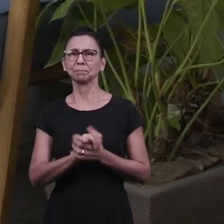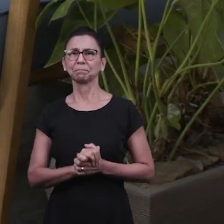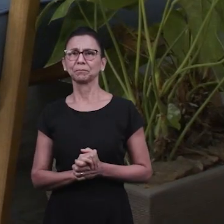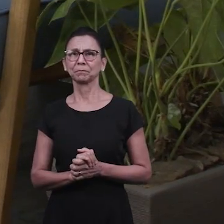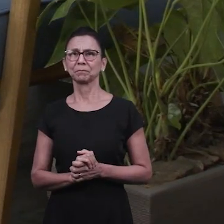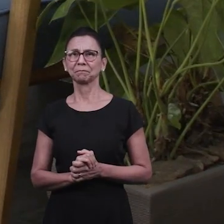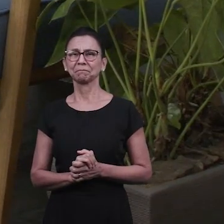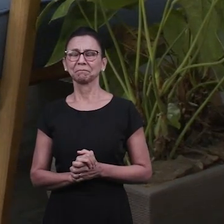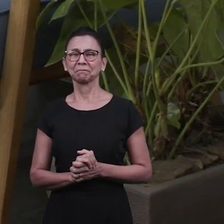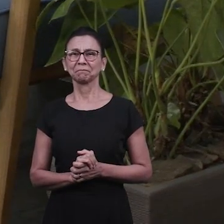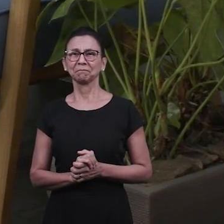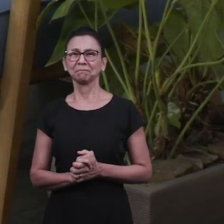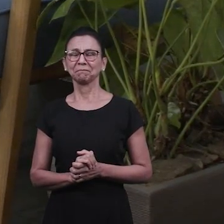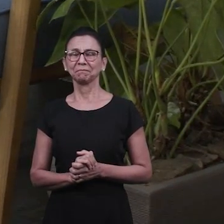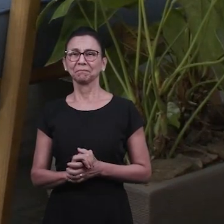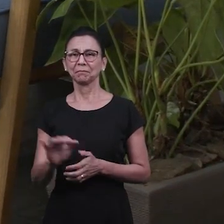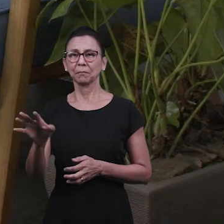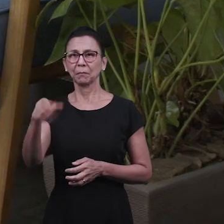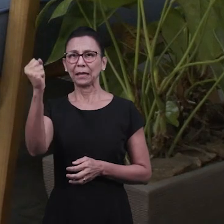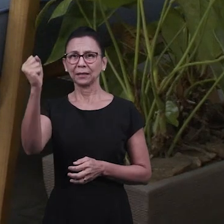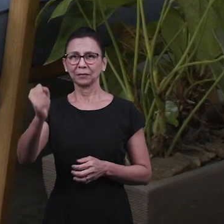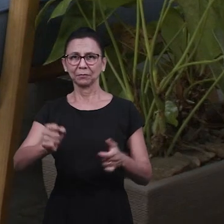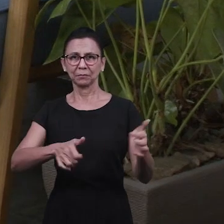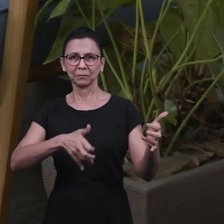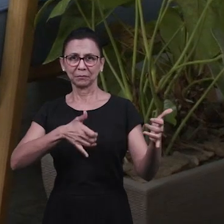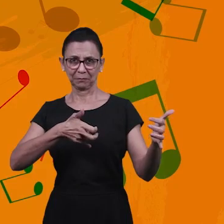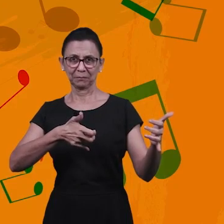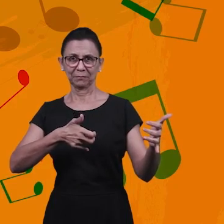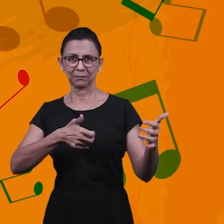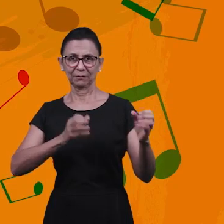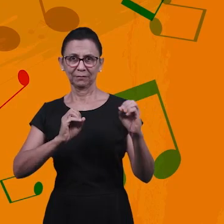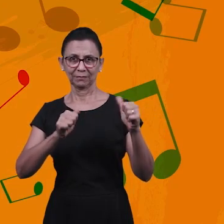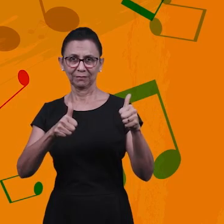Donc, prenez votre instrument et nous allons jouer.